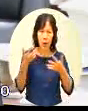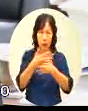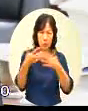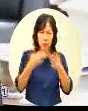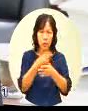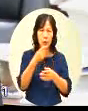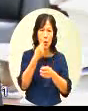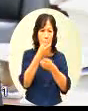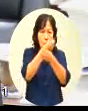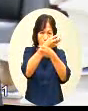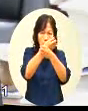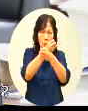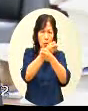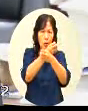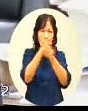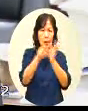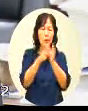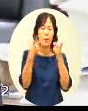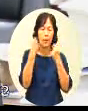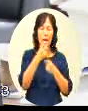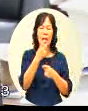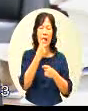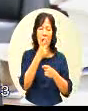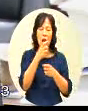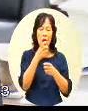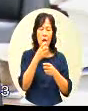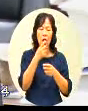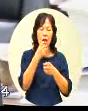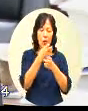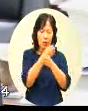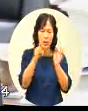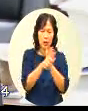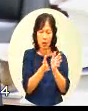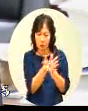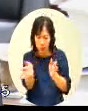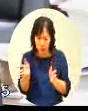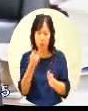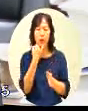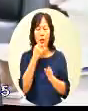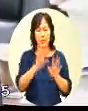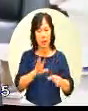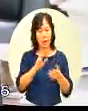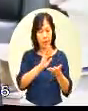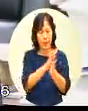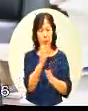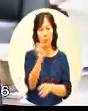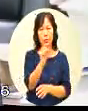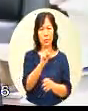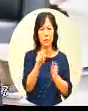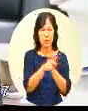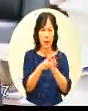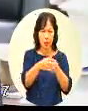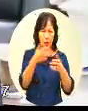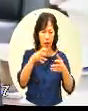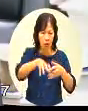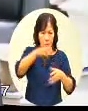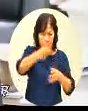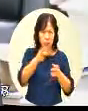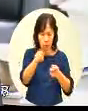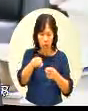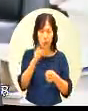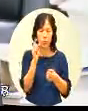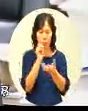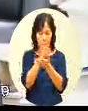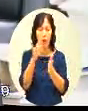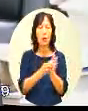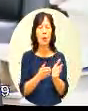号志的那种，原来譬如说绿灯不能右啊，不能可以右转，现在不能右转。好，我想那个应该局长你的幕僚也跟你